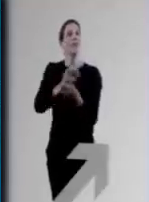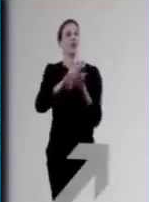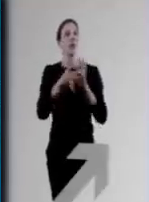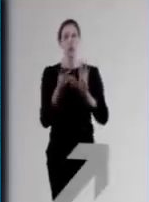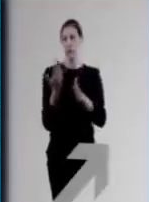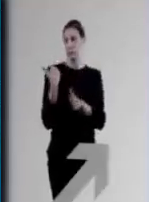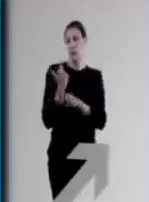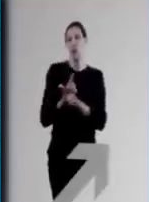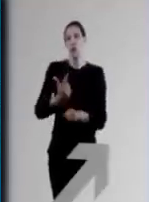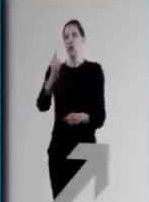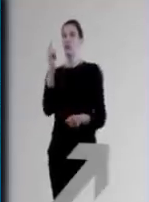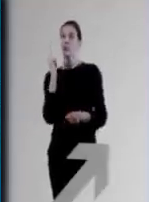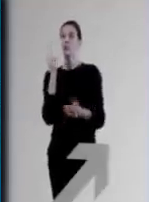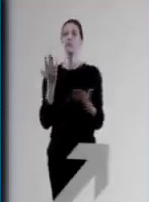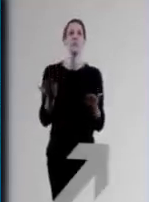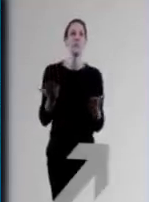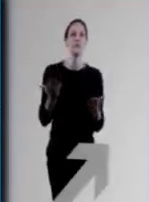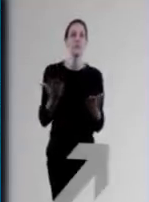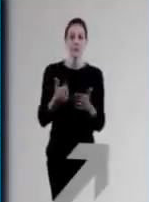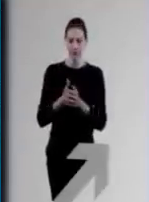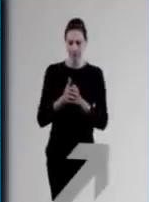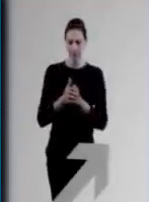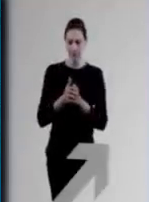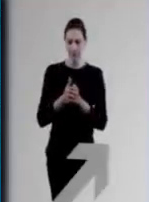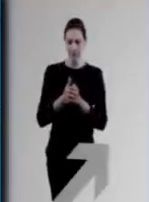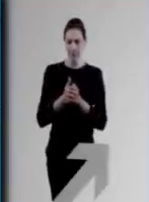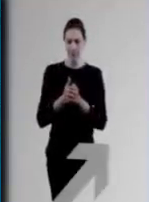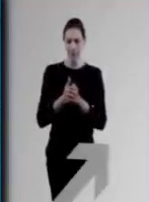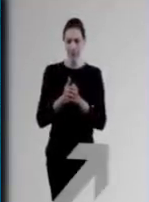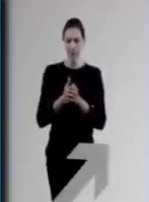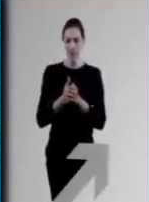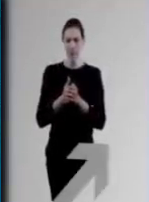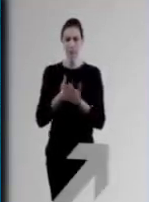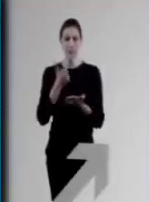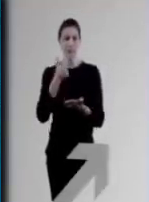créé donc la SCOP il y a 2 ans. Et la seule